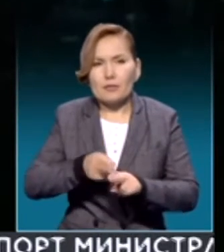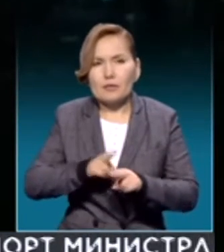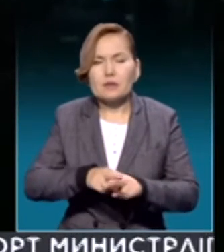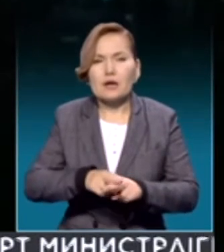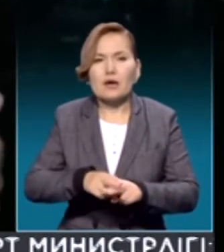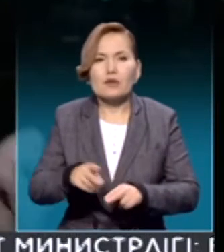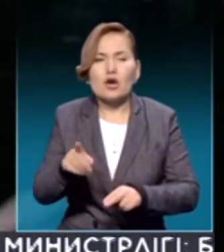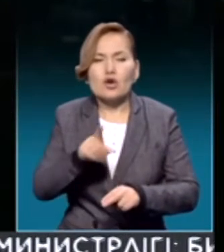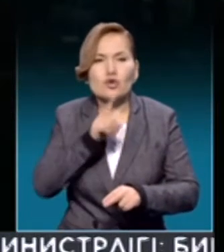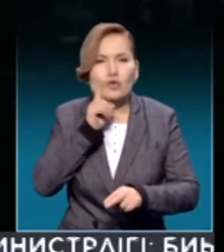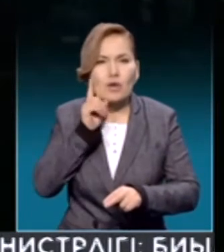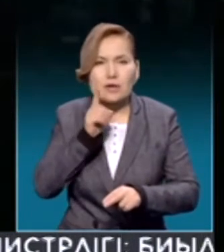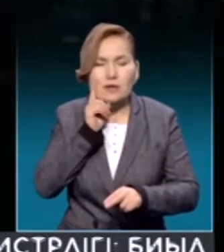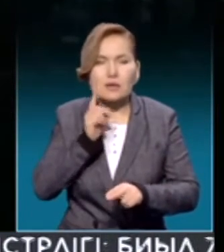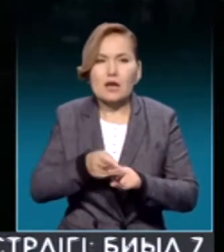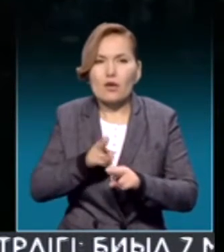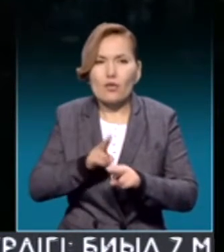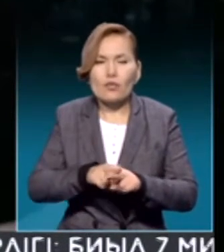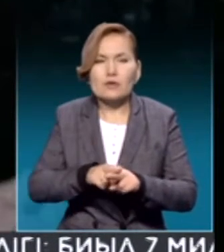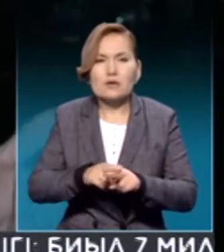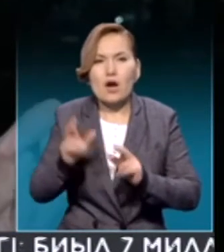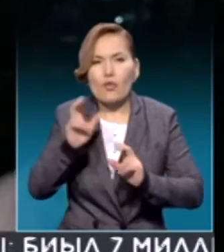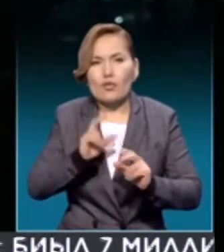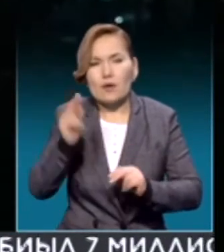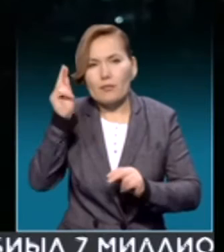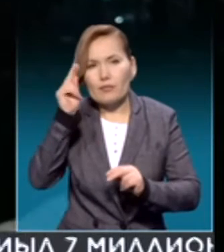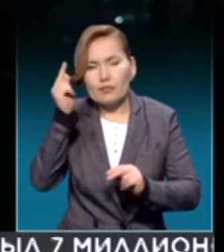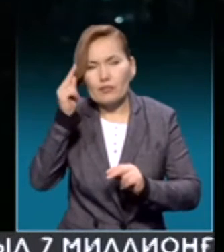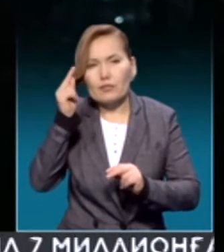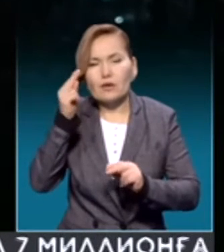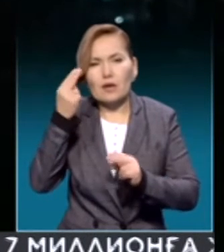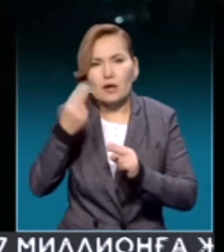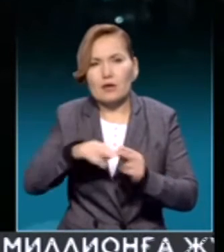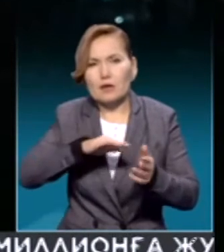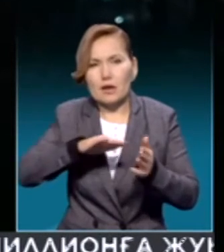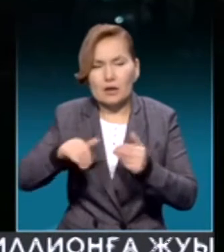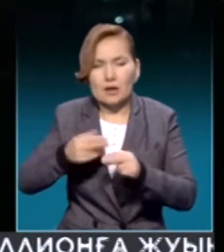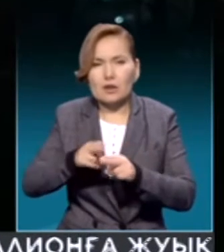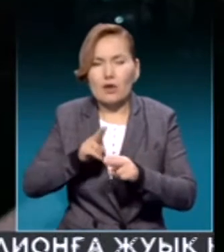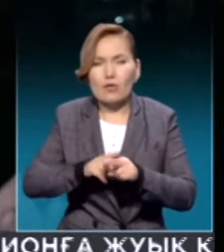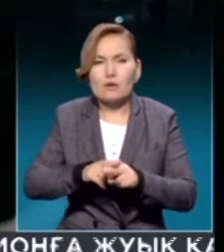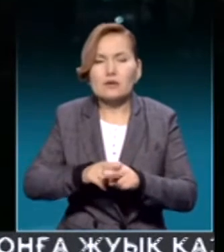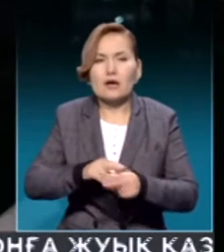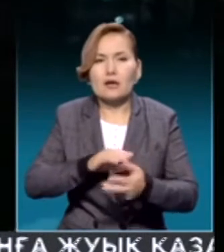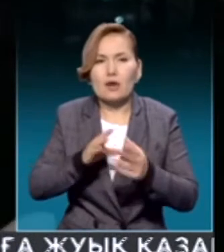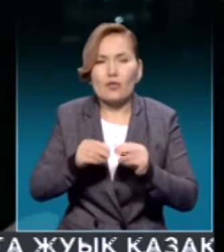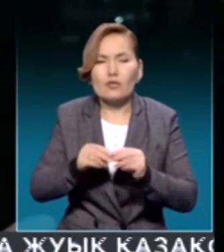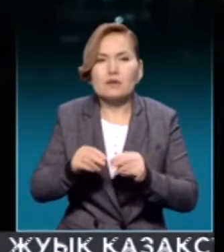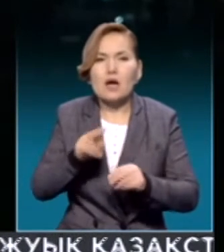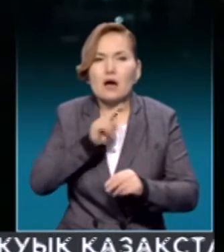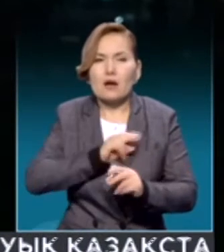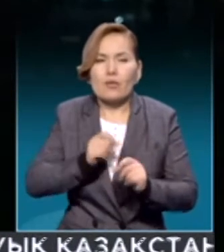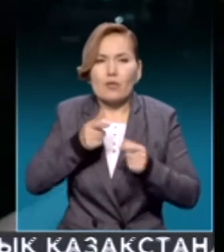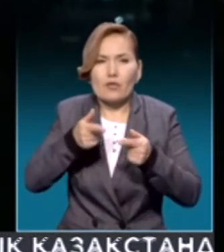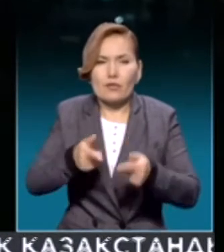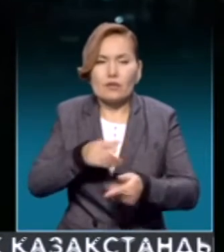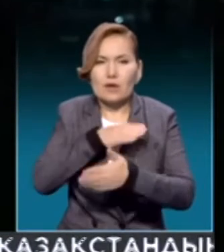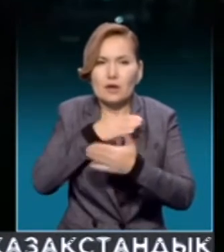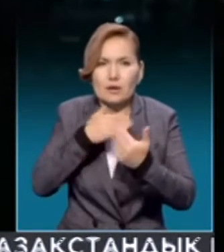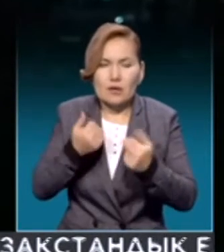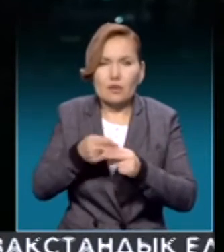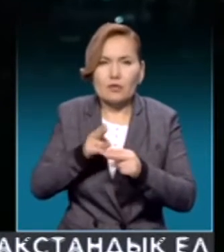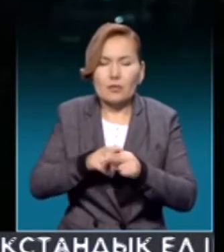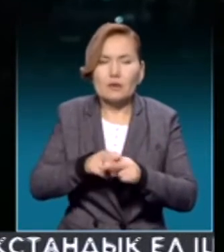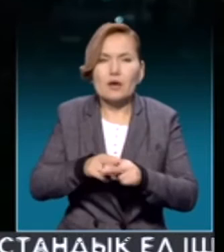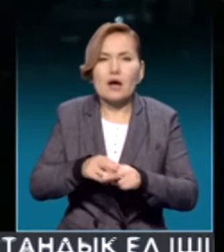білмейтін мамандыққа тек қана грант үшін баратты, қарайды, оқиды. Көбісі бірінші, екінші курстан кейін мынау мамандықтың қиындықтарын көргеннен кейін кетіп қалып